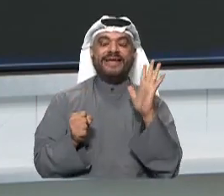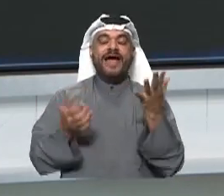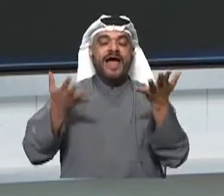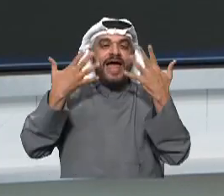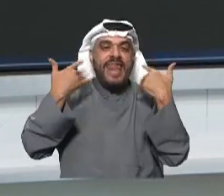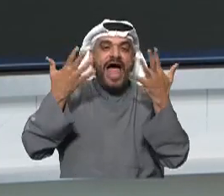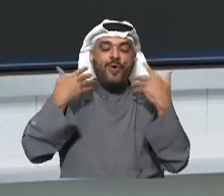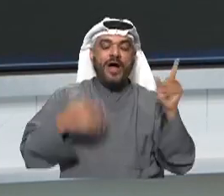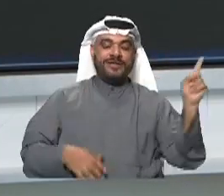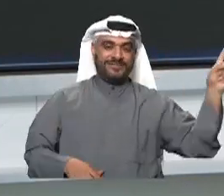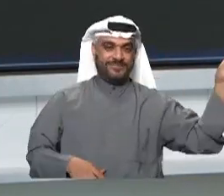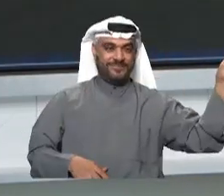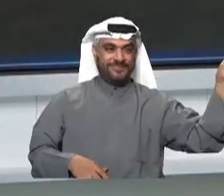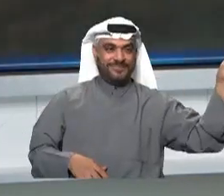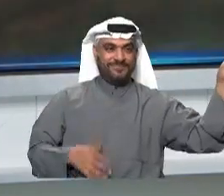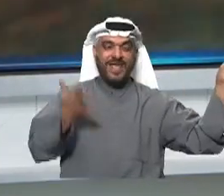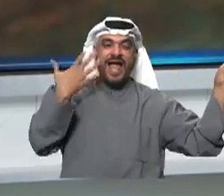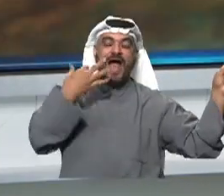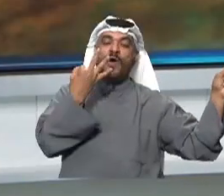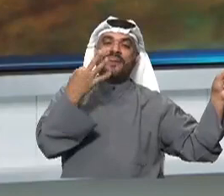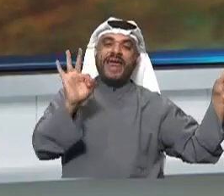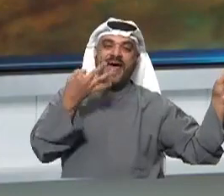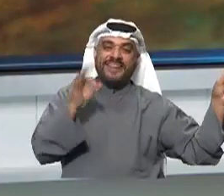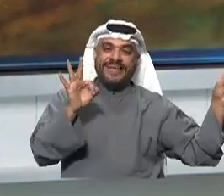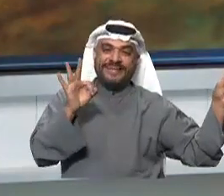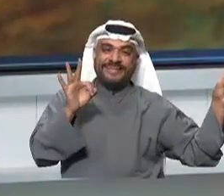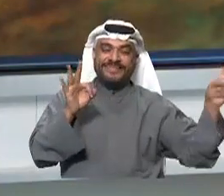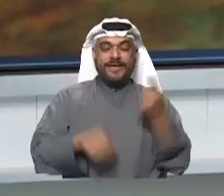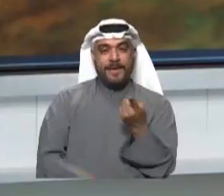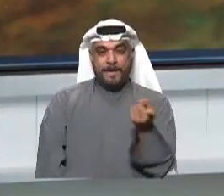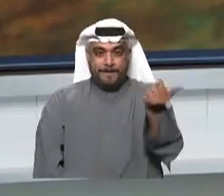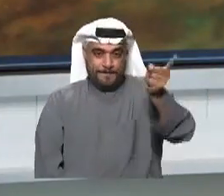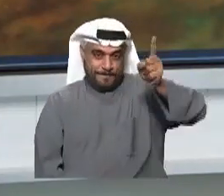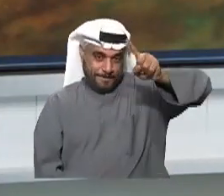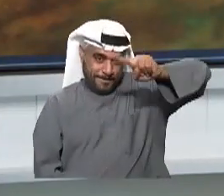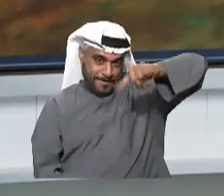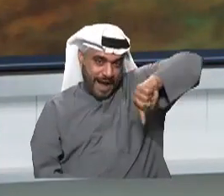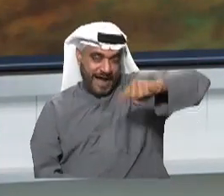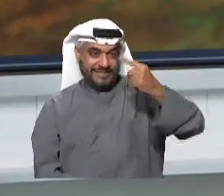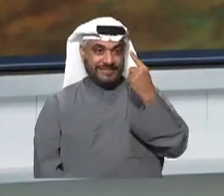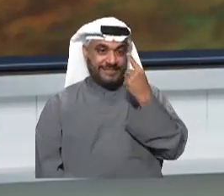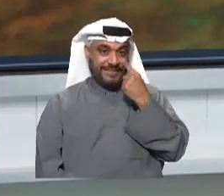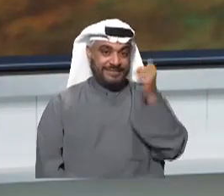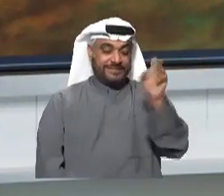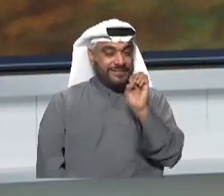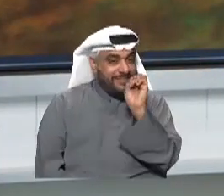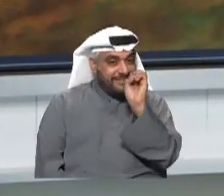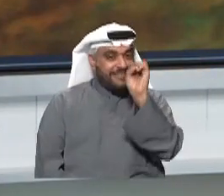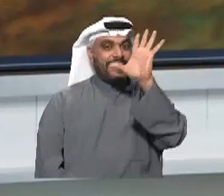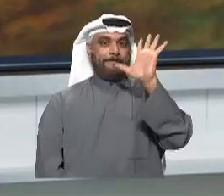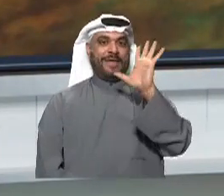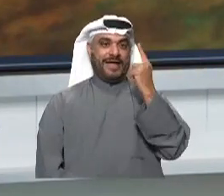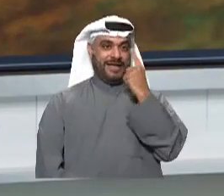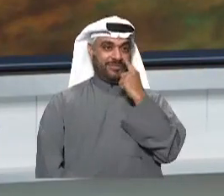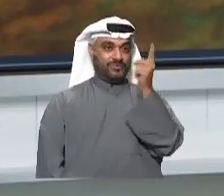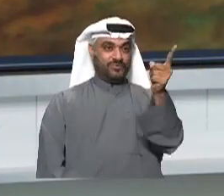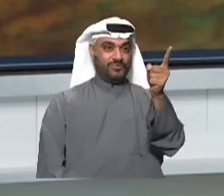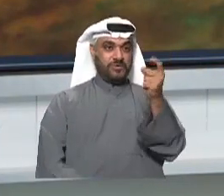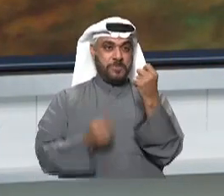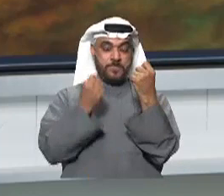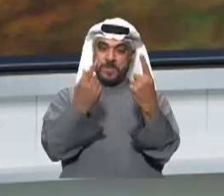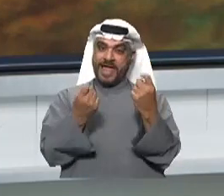السرعه 10 الى 30 كلم في الساعه وراح يستمر معنا حول هذه المعادلات ايضا في نهار يوم الغد مع اجواء